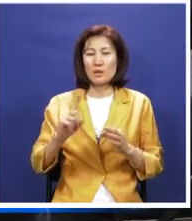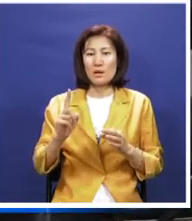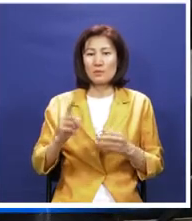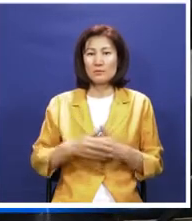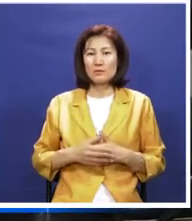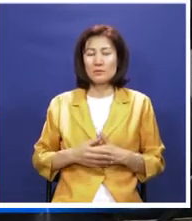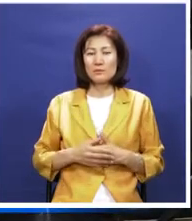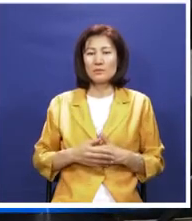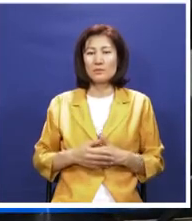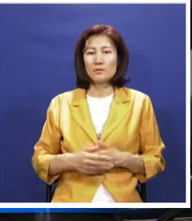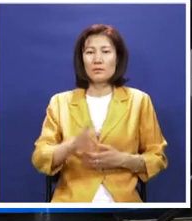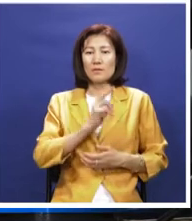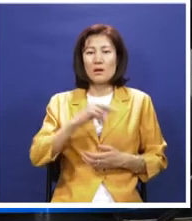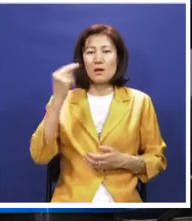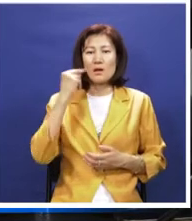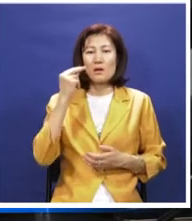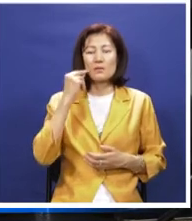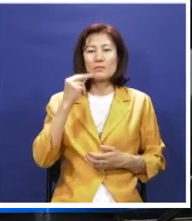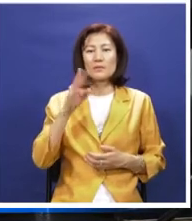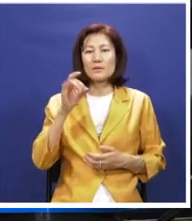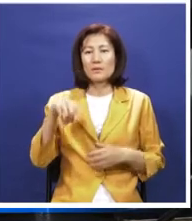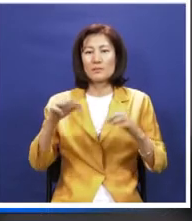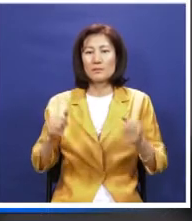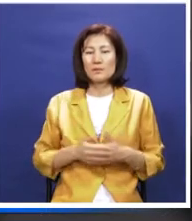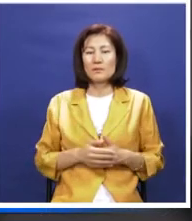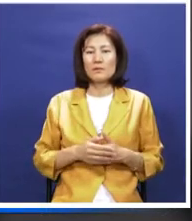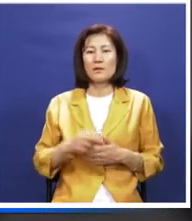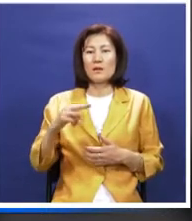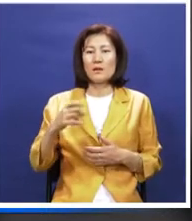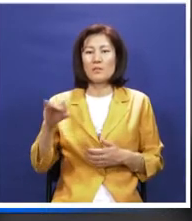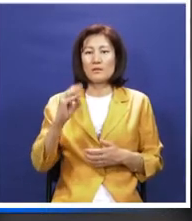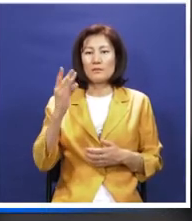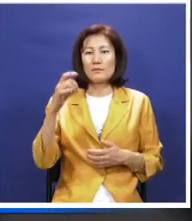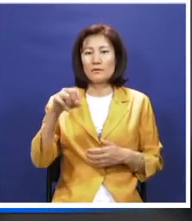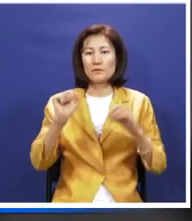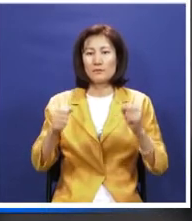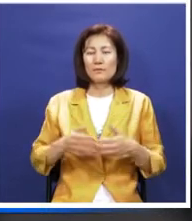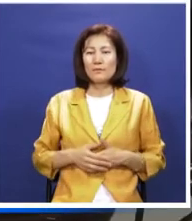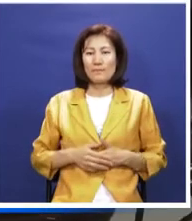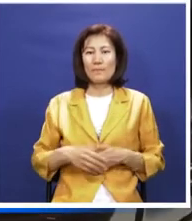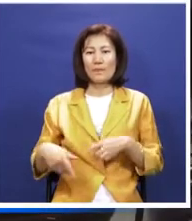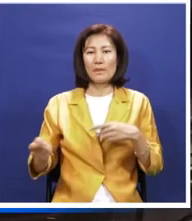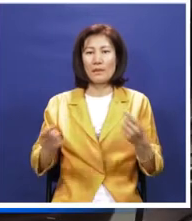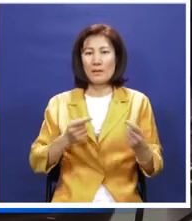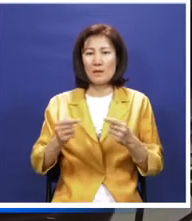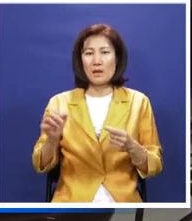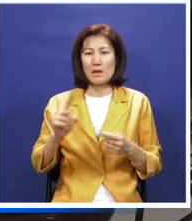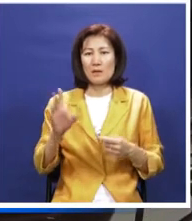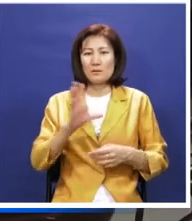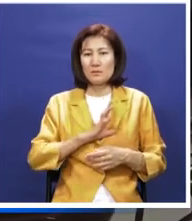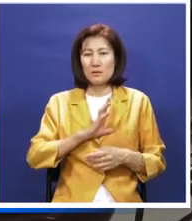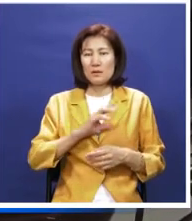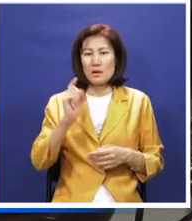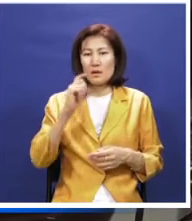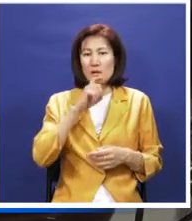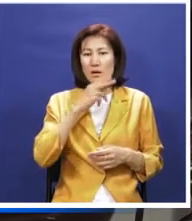для использования в качестве топлива и сырья в промышленном производстве. Оплата за потребленный газ бытовыми и